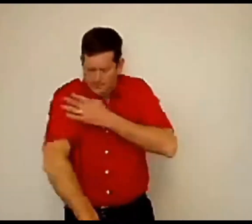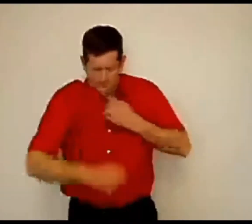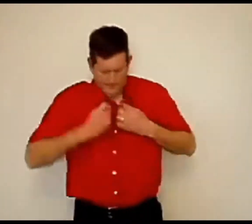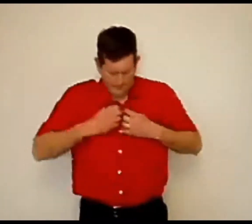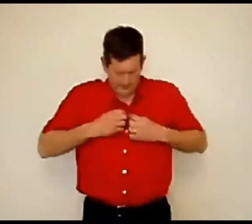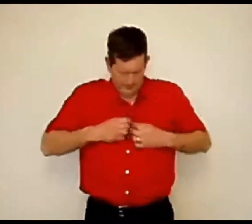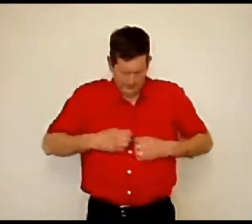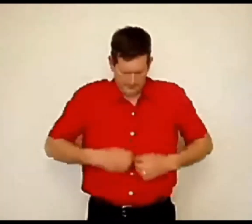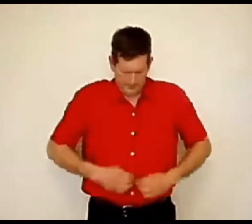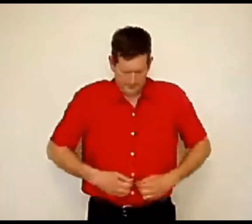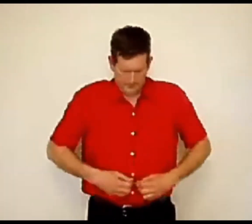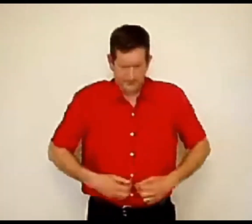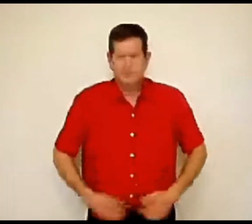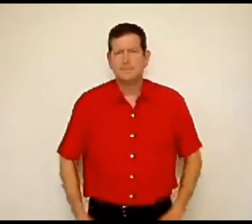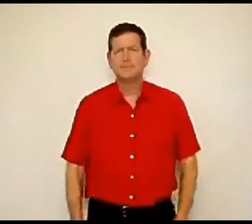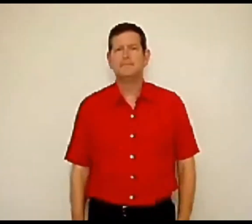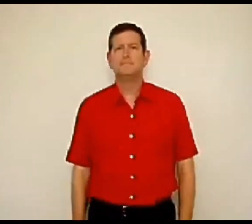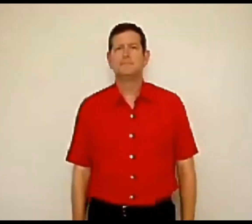S'habiller.